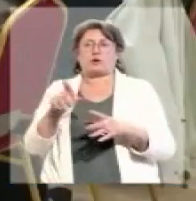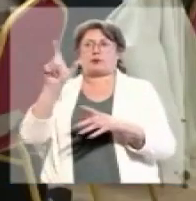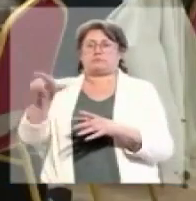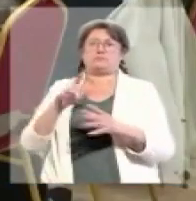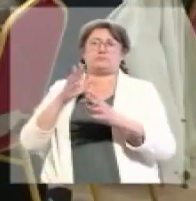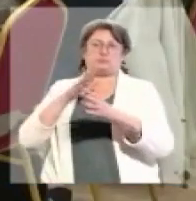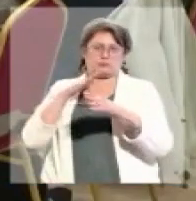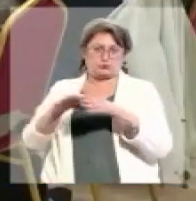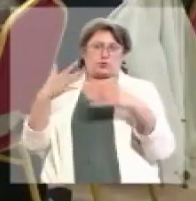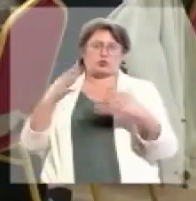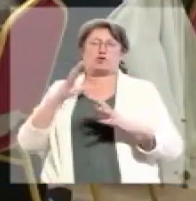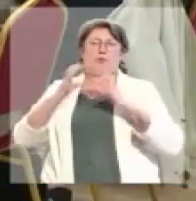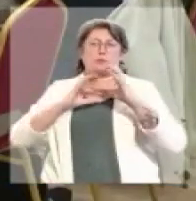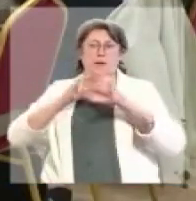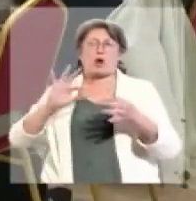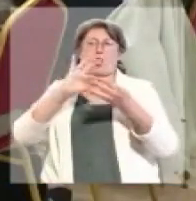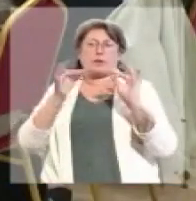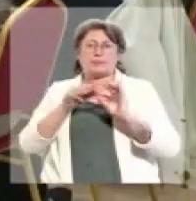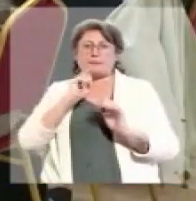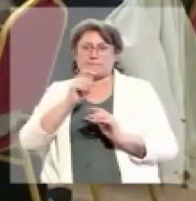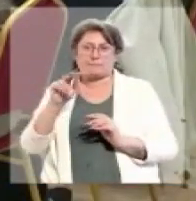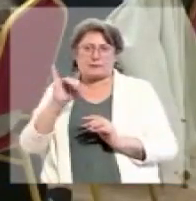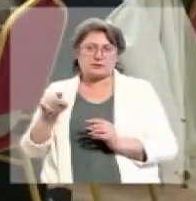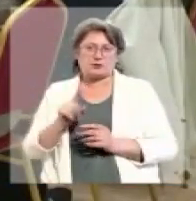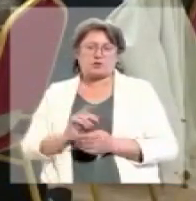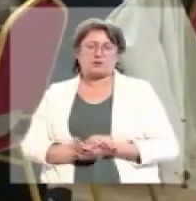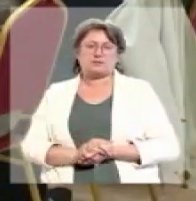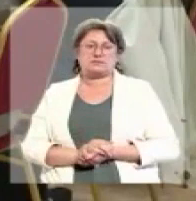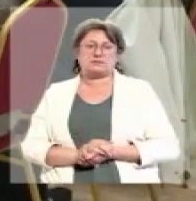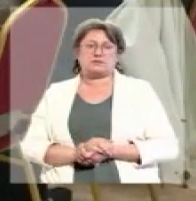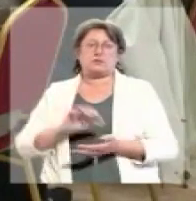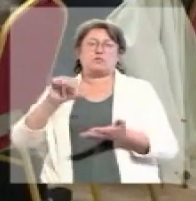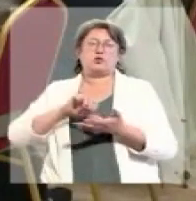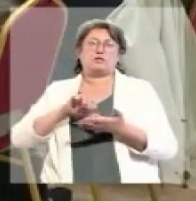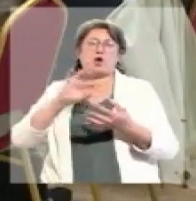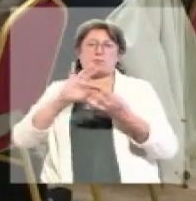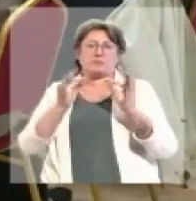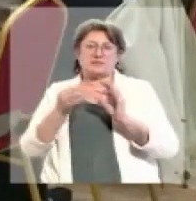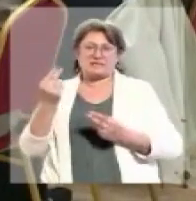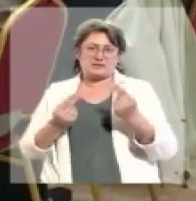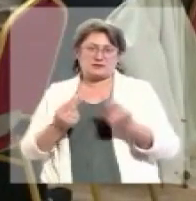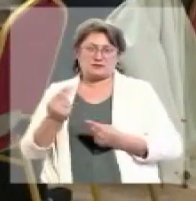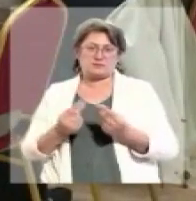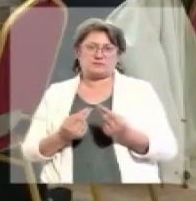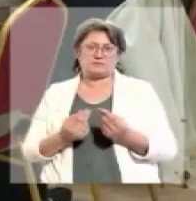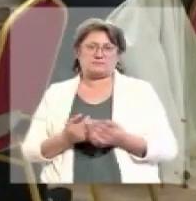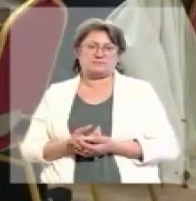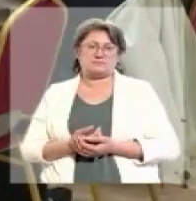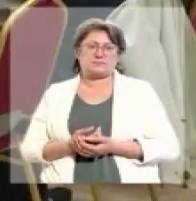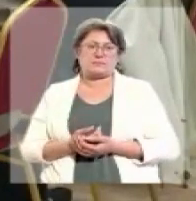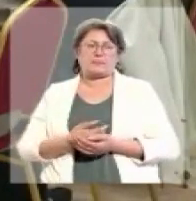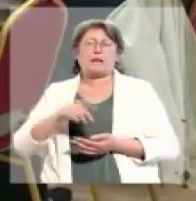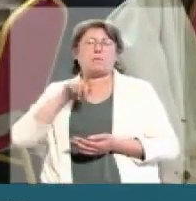спортсменами, с чемпионами мира, с олимпийскими призерами, с участниками Олимпийских игр.